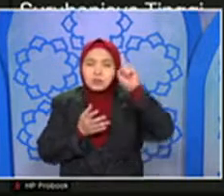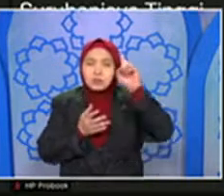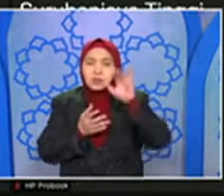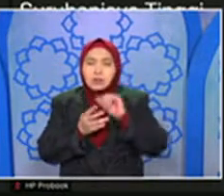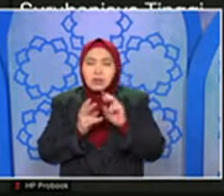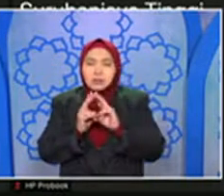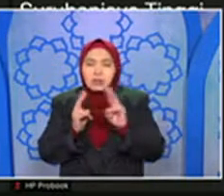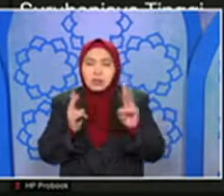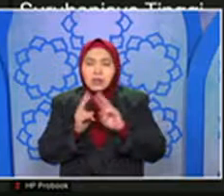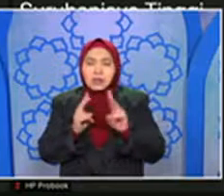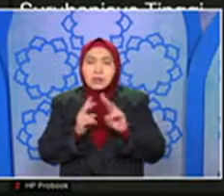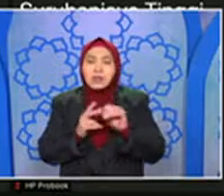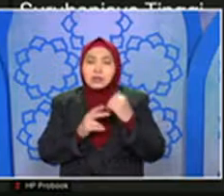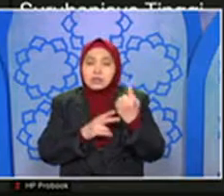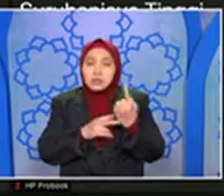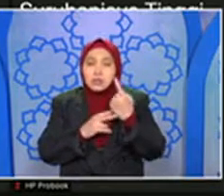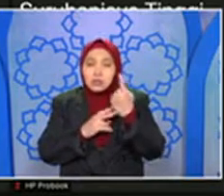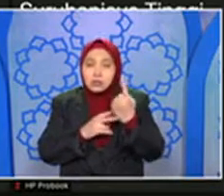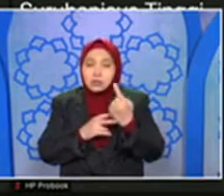khafiyat rafi'id